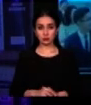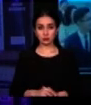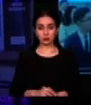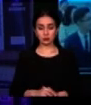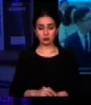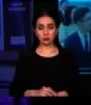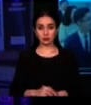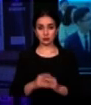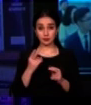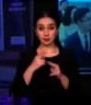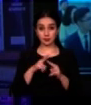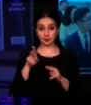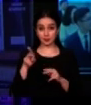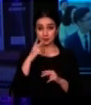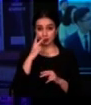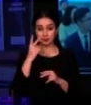Оп, мана.